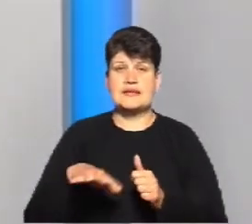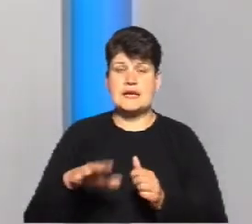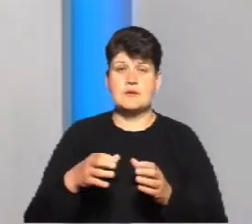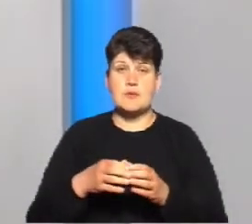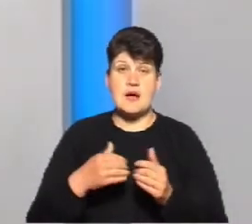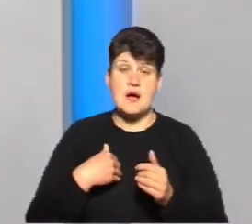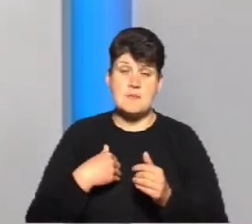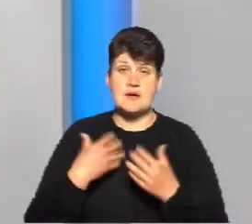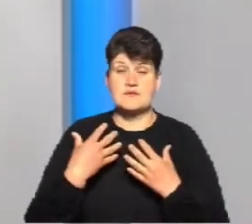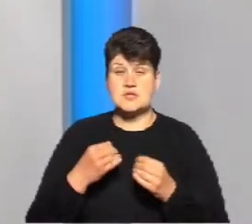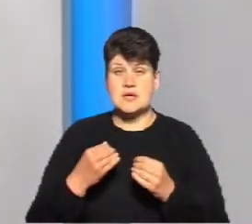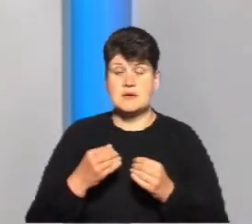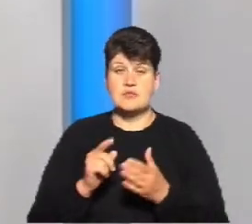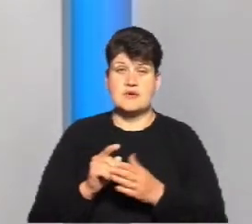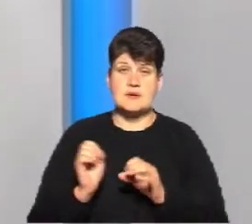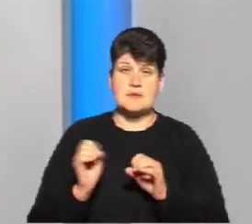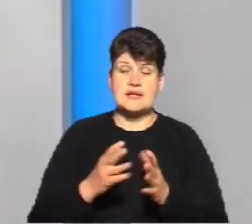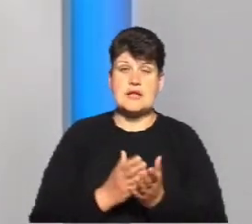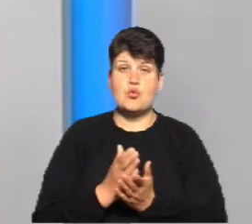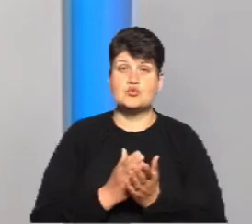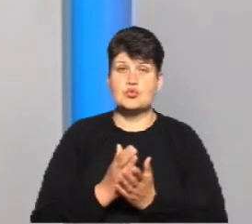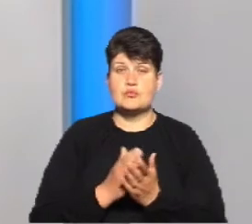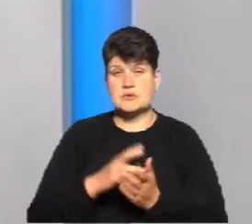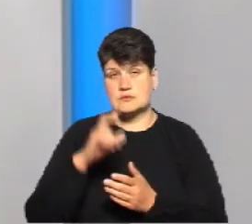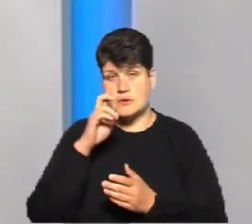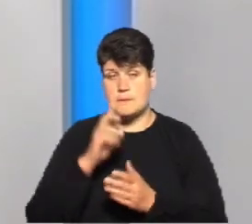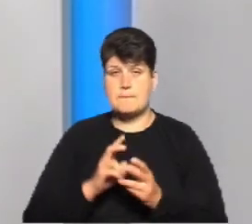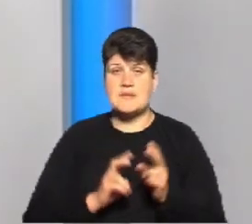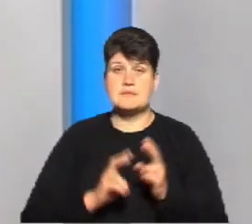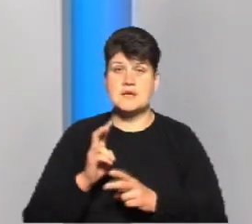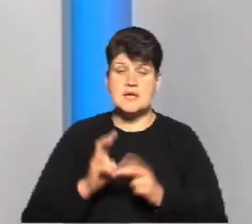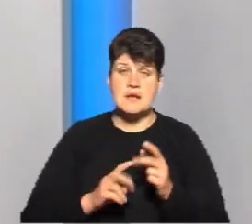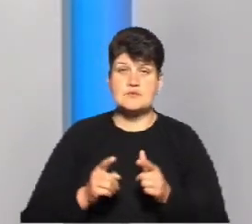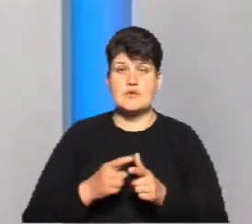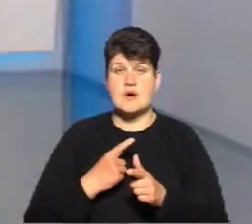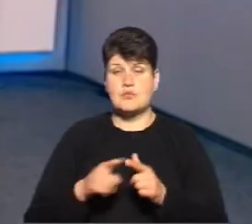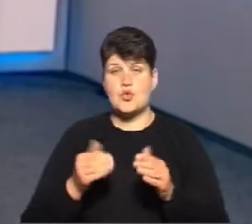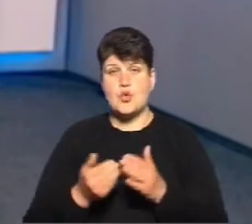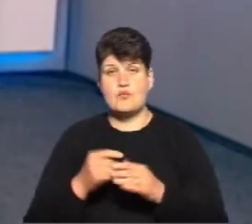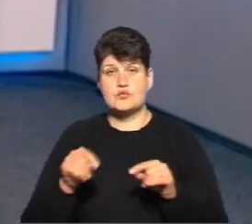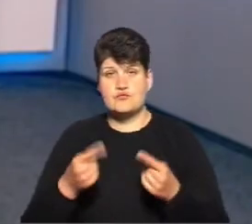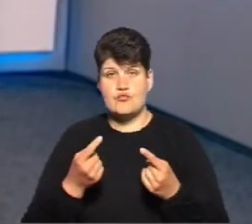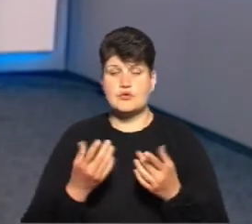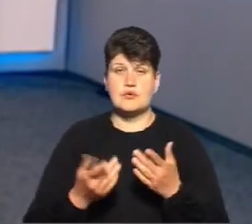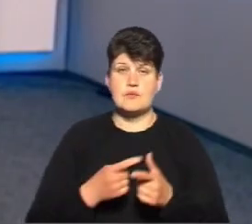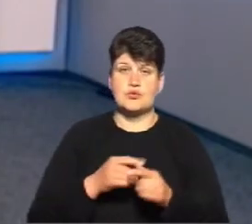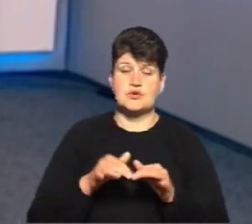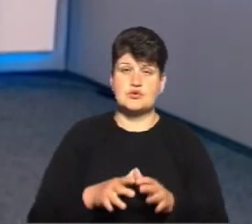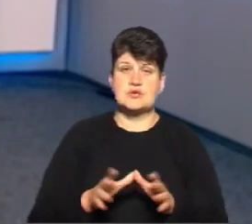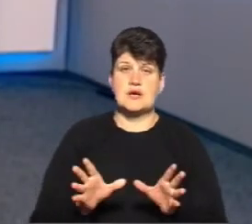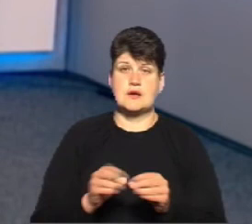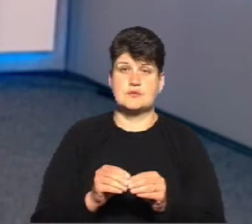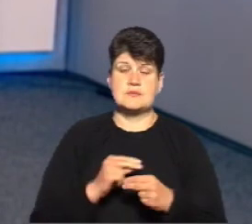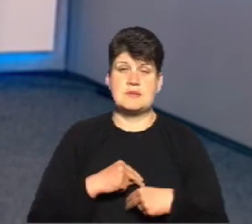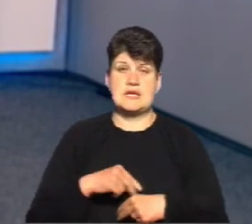повинні передати їх на обслуговування комунальному підприємству новоствореному або діючому з відповідним працівником. Добре. Так. Про оренду.